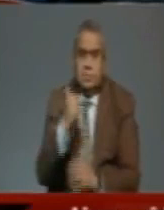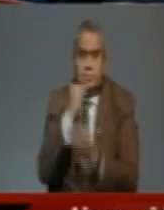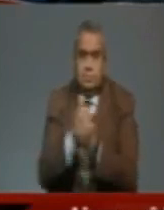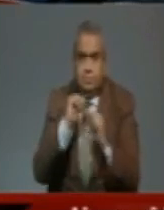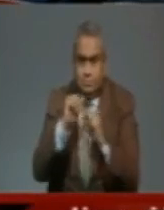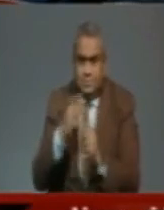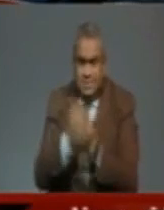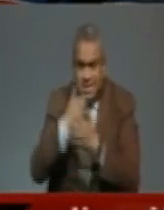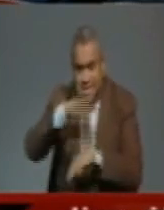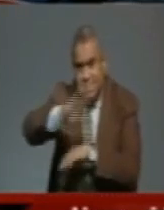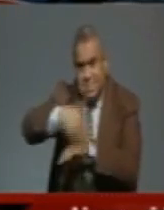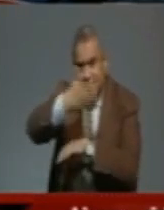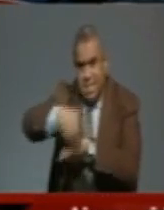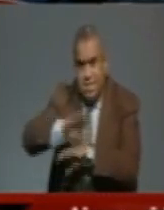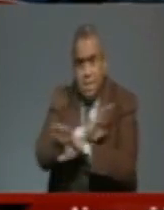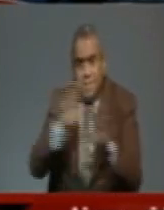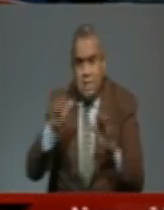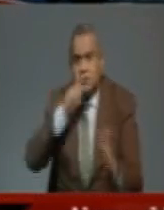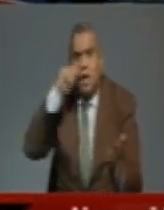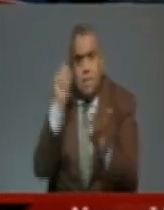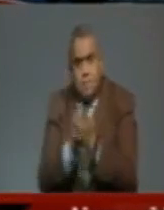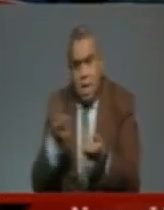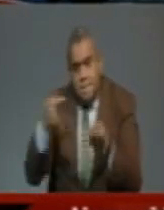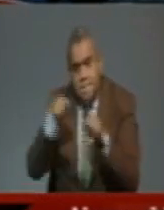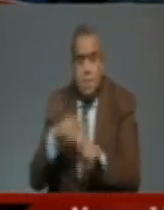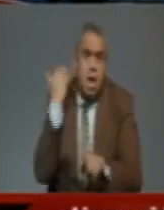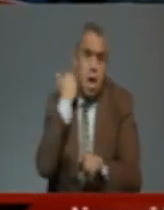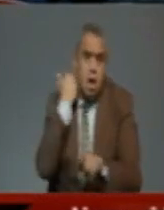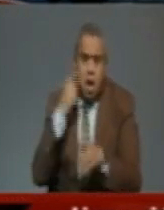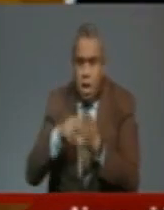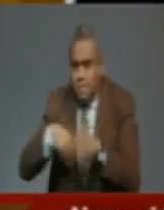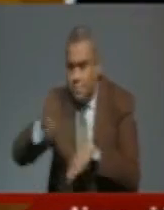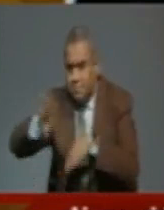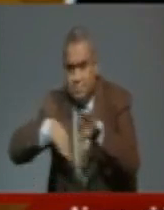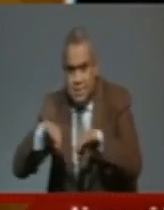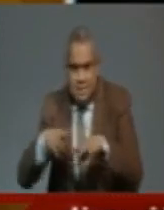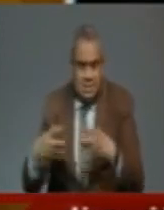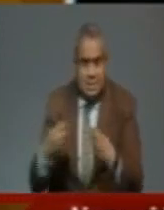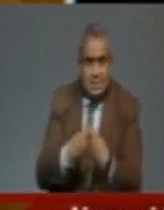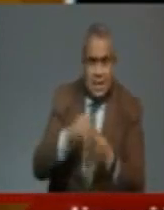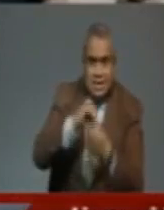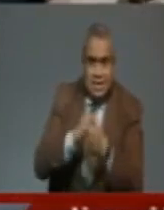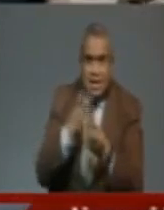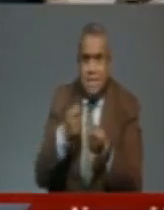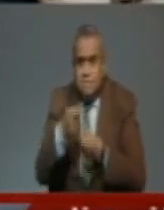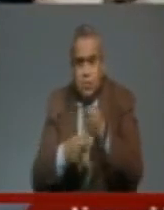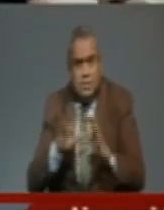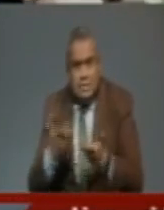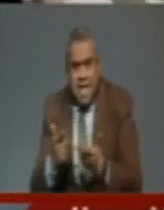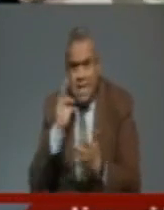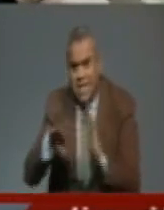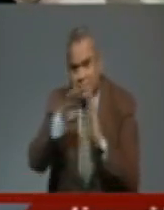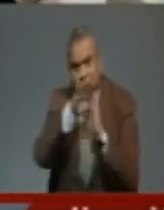تخطيط، لا تنفيذ، وارقام كبيره جدا من الاموال تضخ هنا. بدليل ايه؟